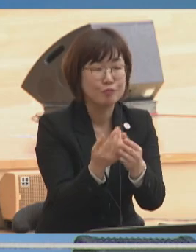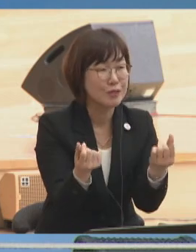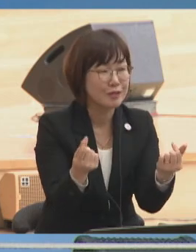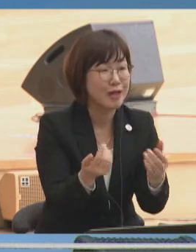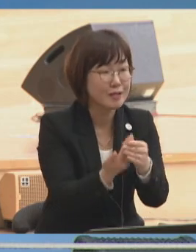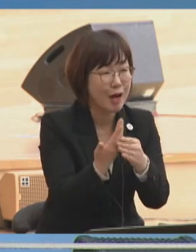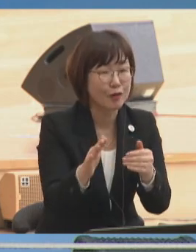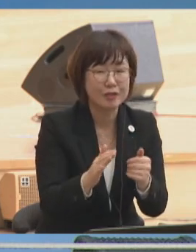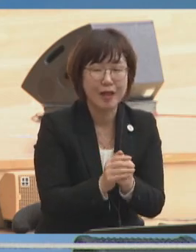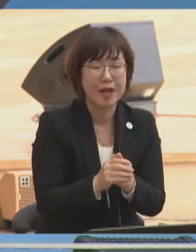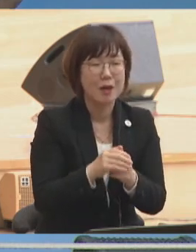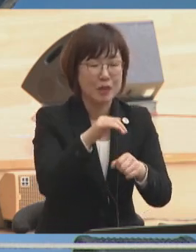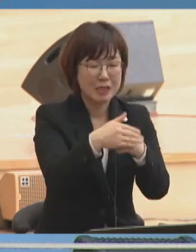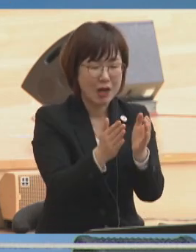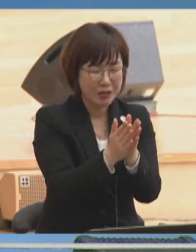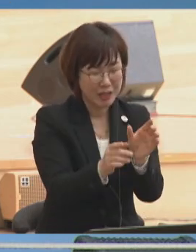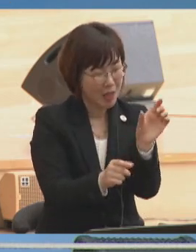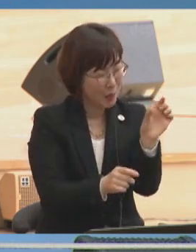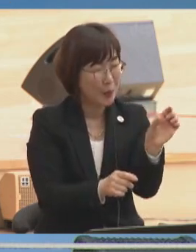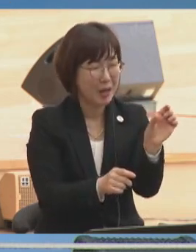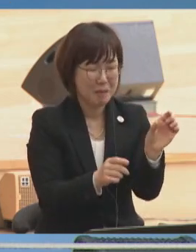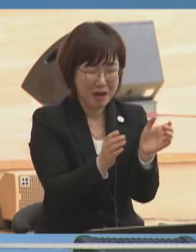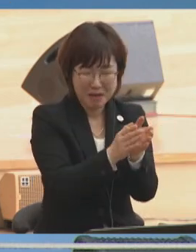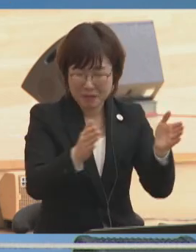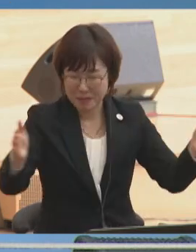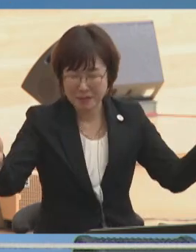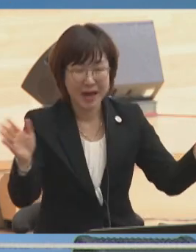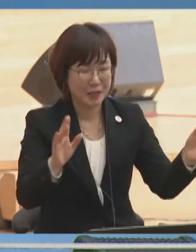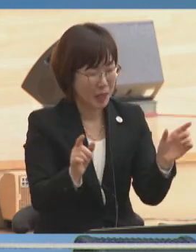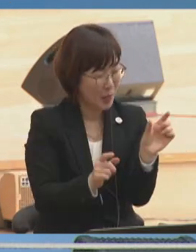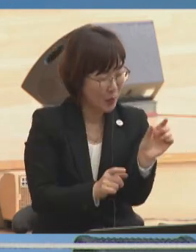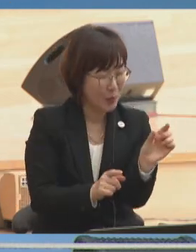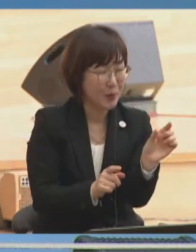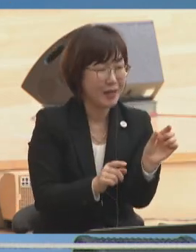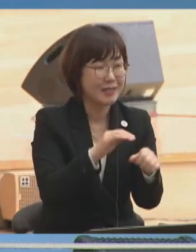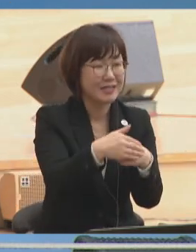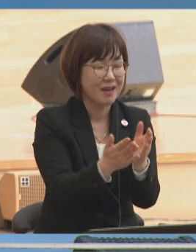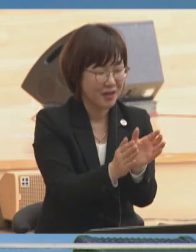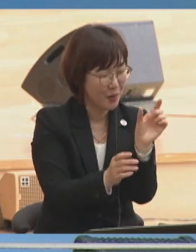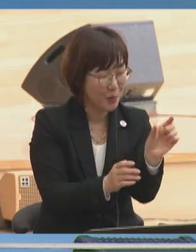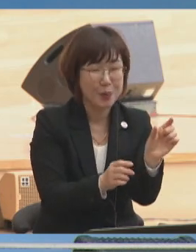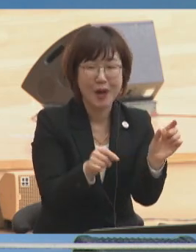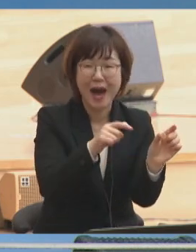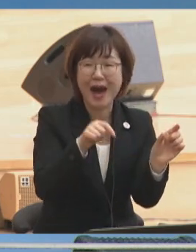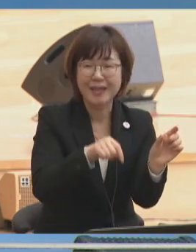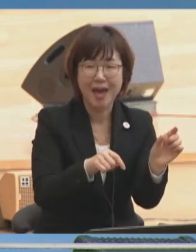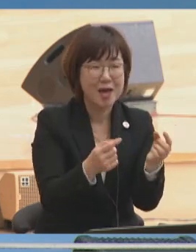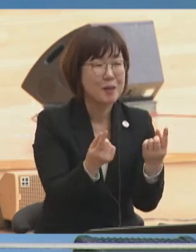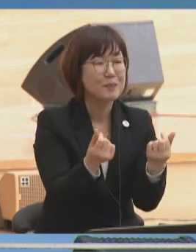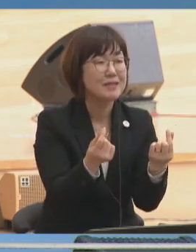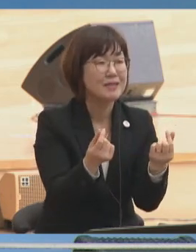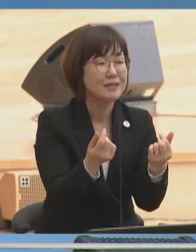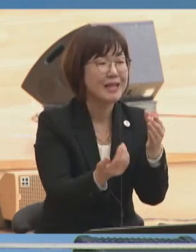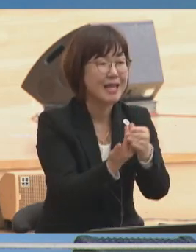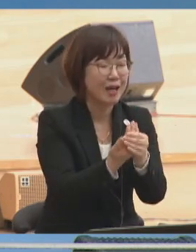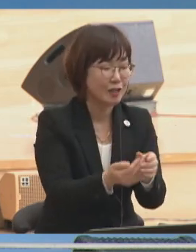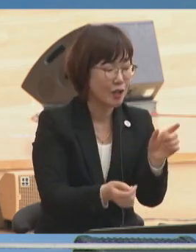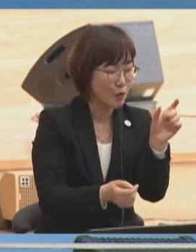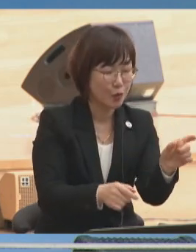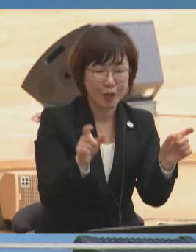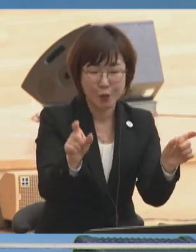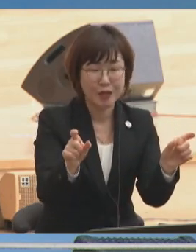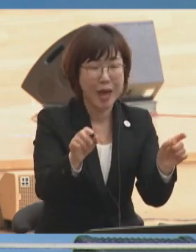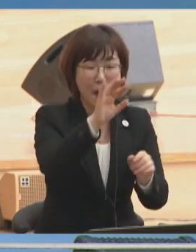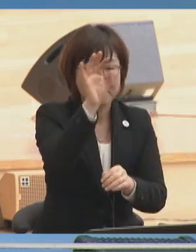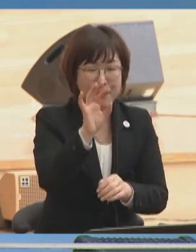뭐 백과사전처럼 막 한 30권 되고 이런 게 아니에요. 요 제한된 기록에 비슷한 사건을 두 번, 세 번 이렇게